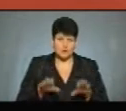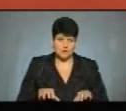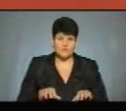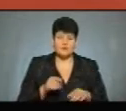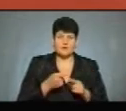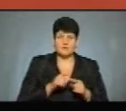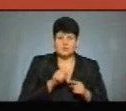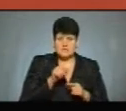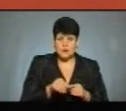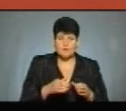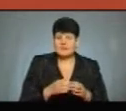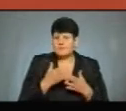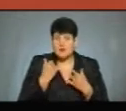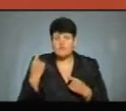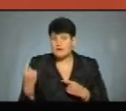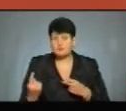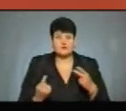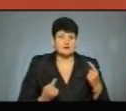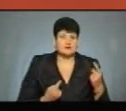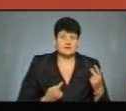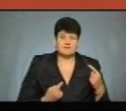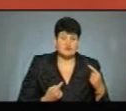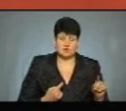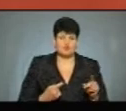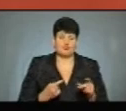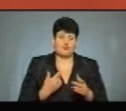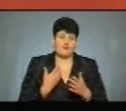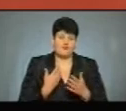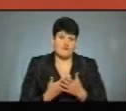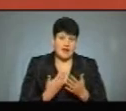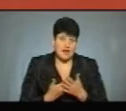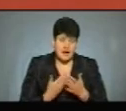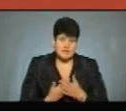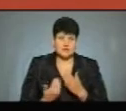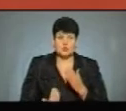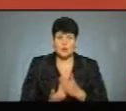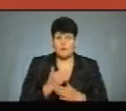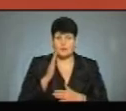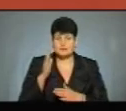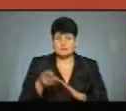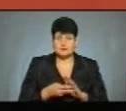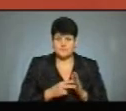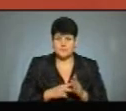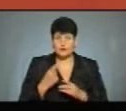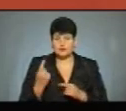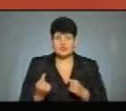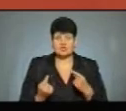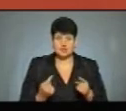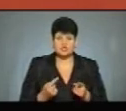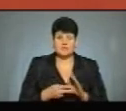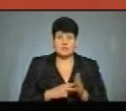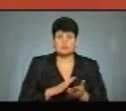ні в першому, ні в іншому варіанті нового перспективного плану. Тож велика ймовірність того, що якщо такий один чи інший план буде